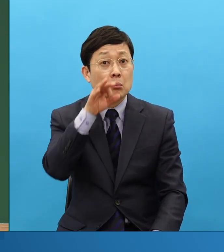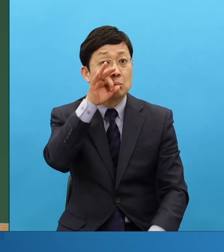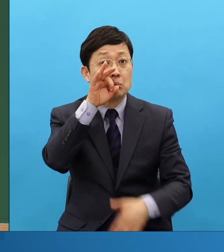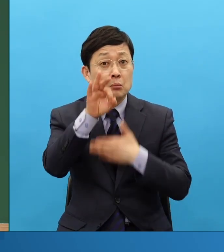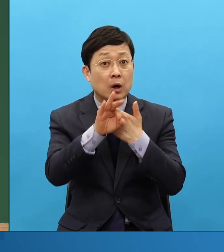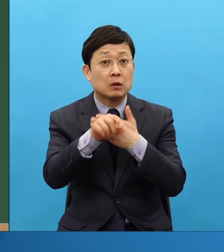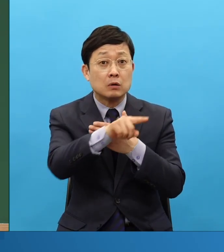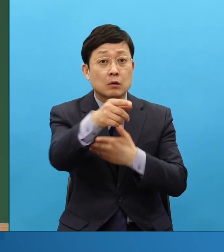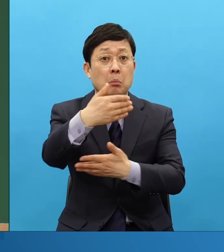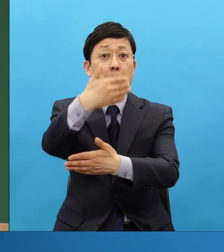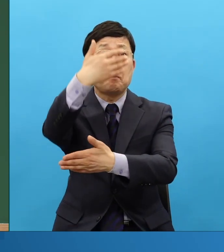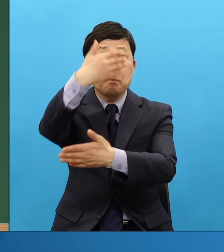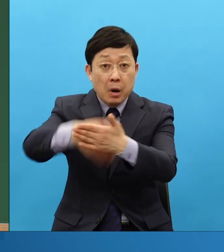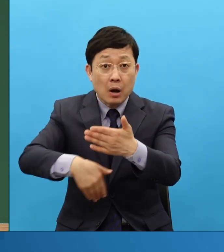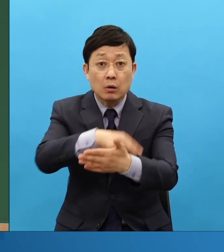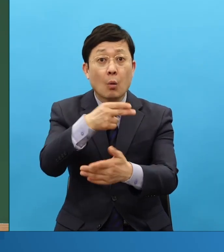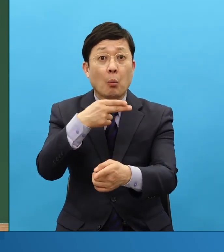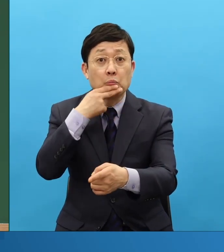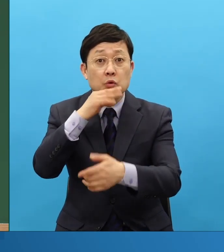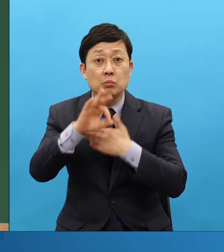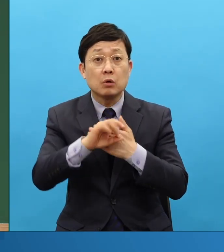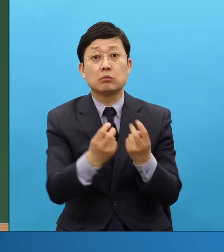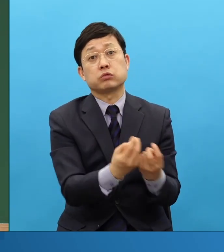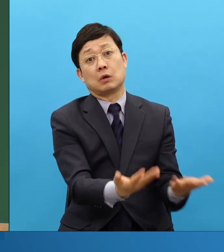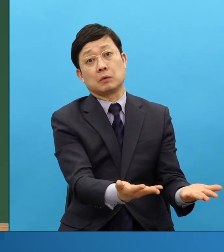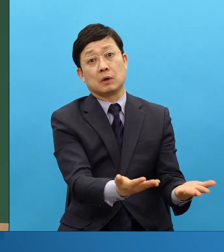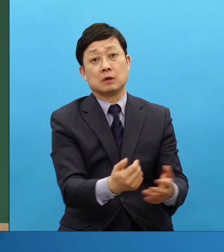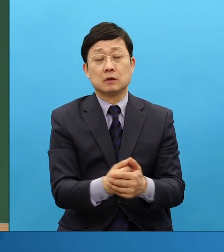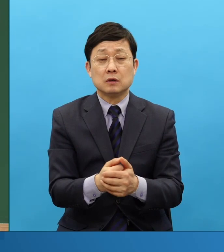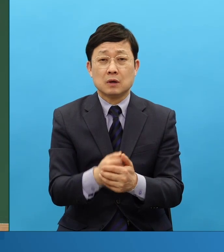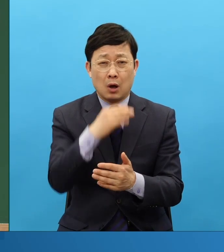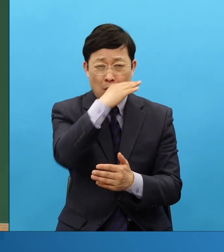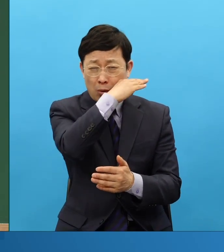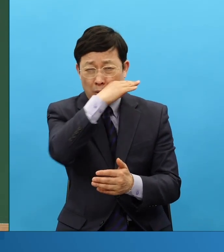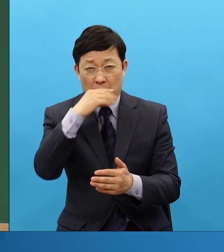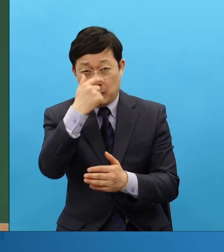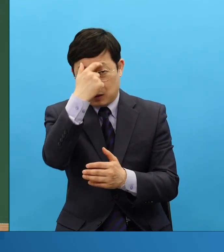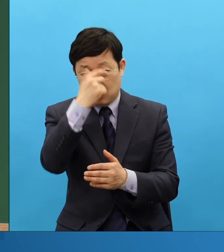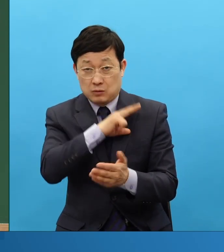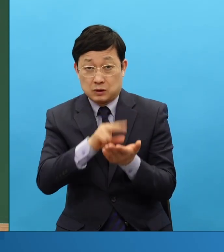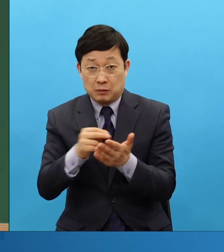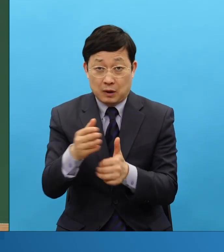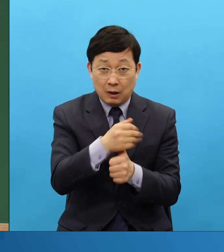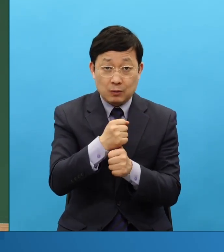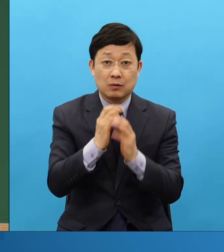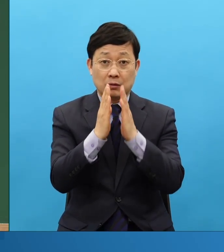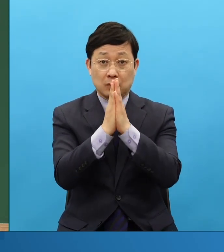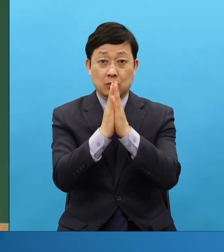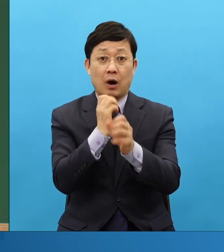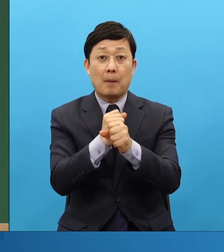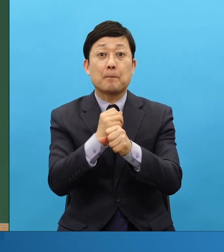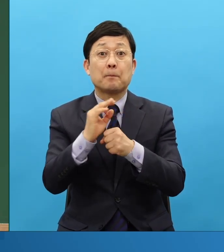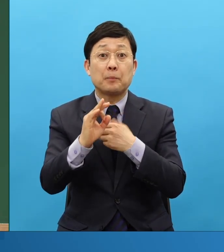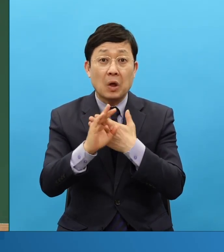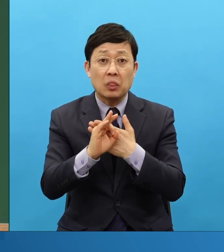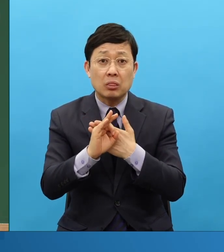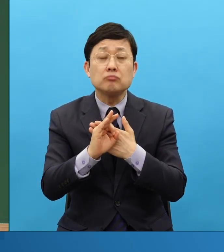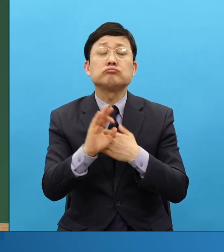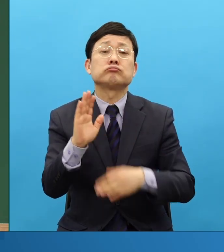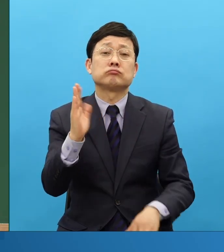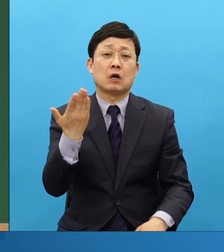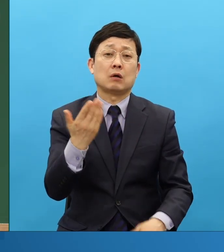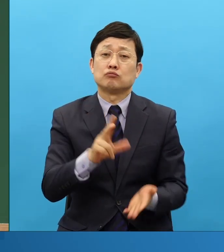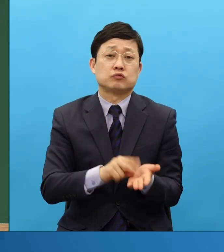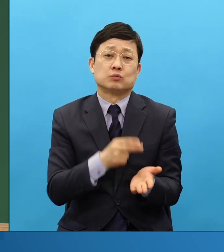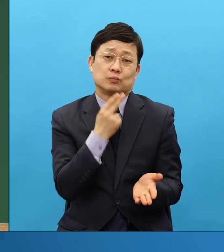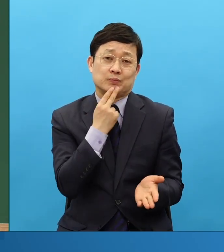기도를 해보게지. 우리가 틀린 기도고 아무래도 소용없는 거예요. So it can only work with individuals like you. No matter how many incorrect prayers we give, that's not going to work